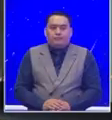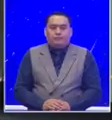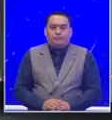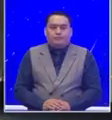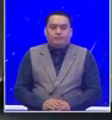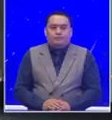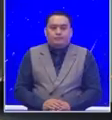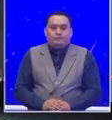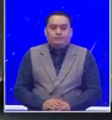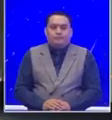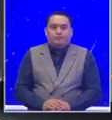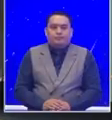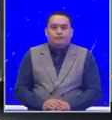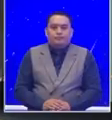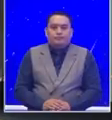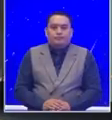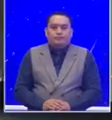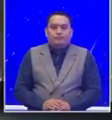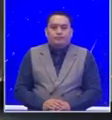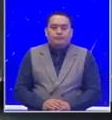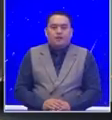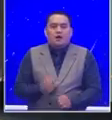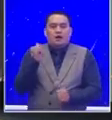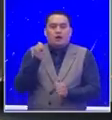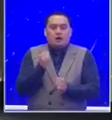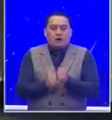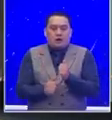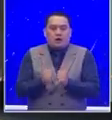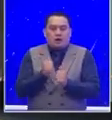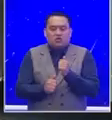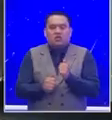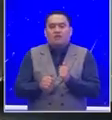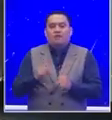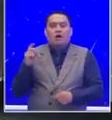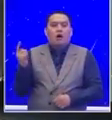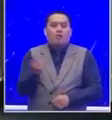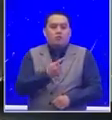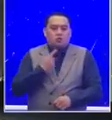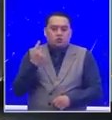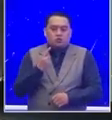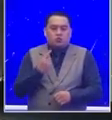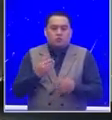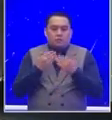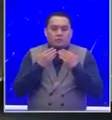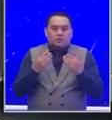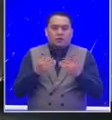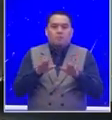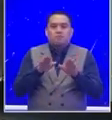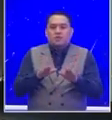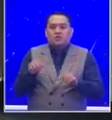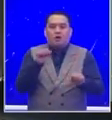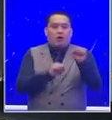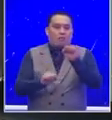кунде обработкасы, эр айналым сайын обработка жүреді. После каждого круга автобуса на конечной остановке проводится его